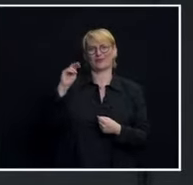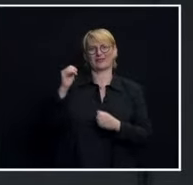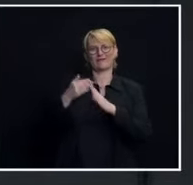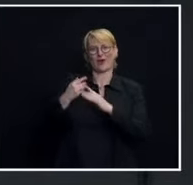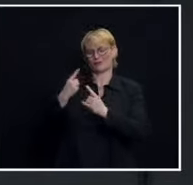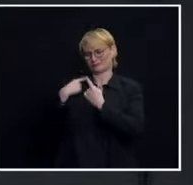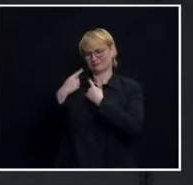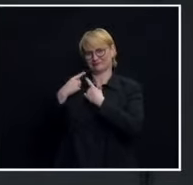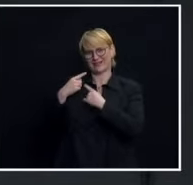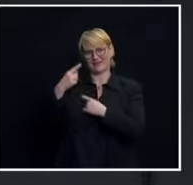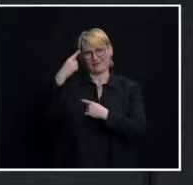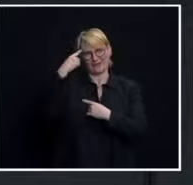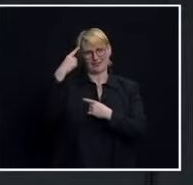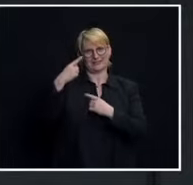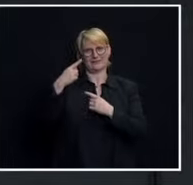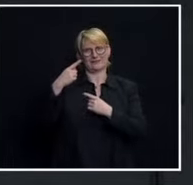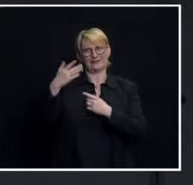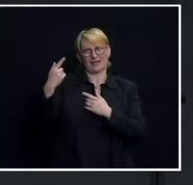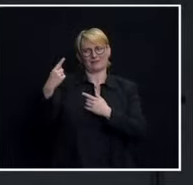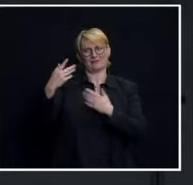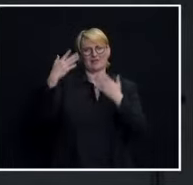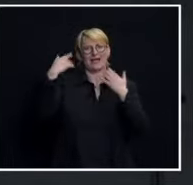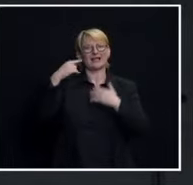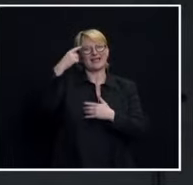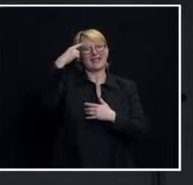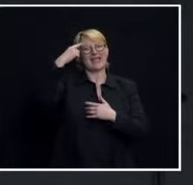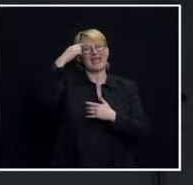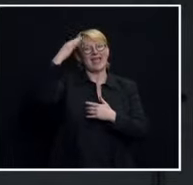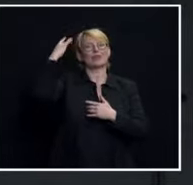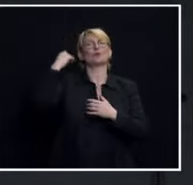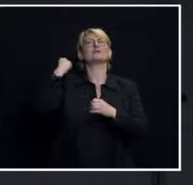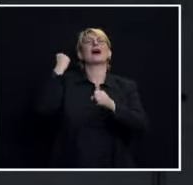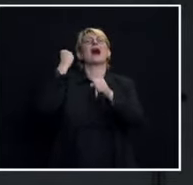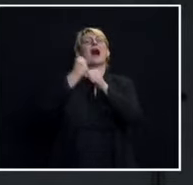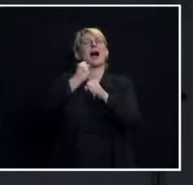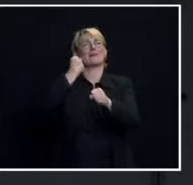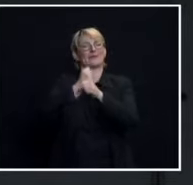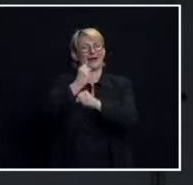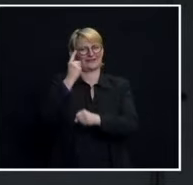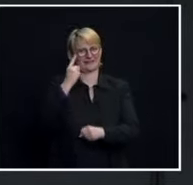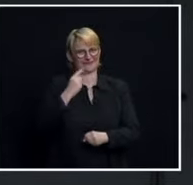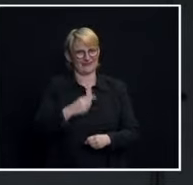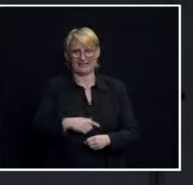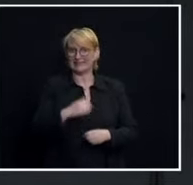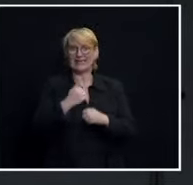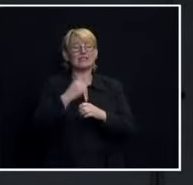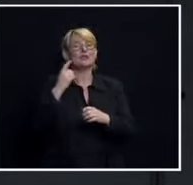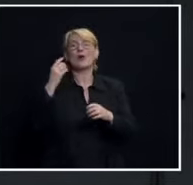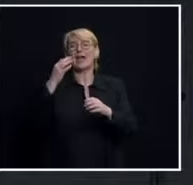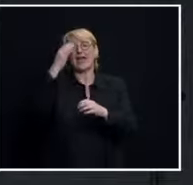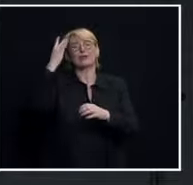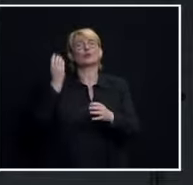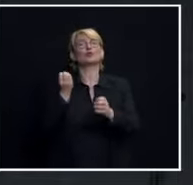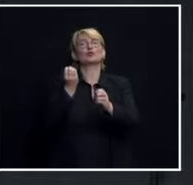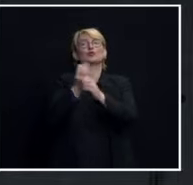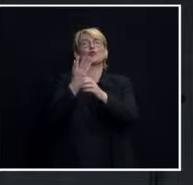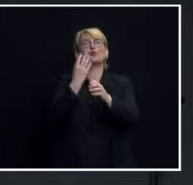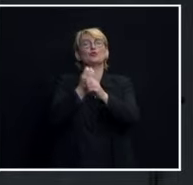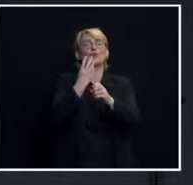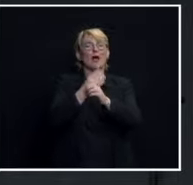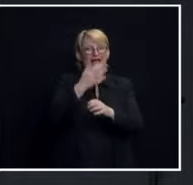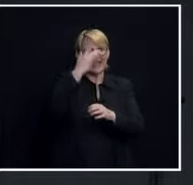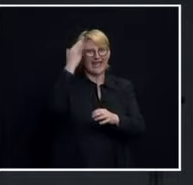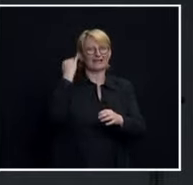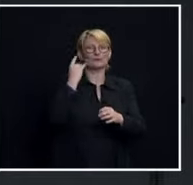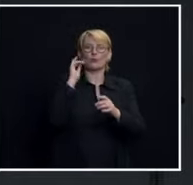hat, in Anbetracht dessen, was er hinter sich hat, Erinnerungsarbeit, weil es geht nicht nur um Erinnerungskultur, Erinnerung muss man sich